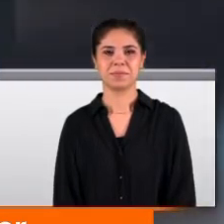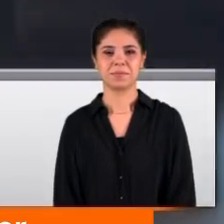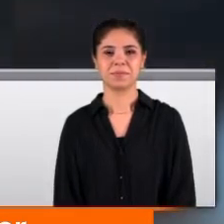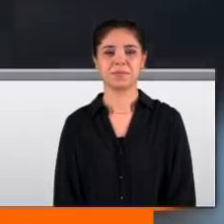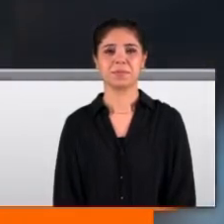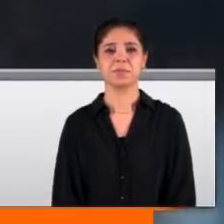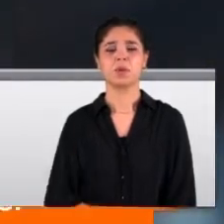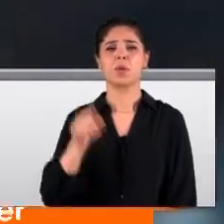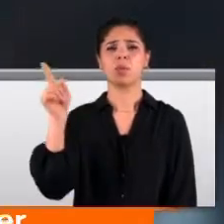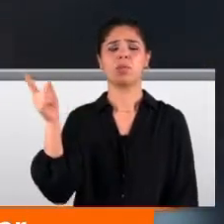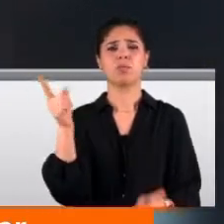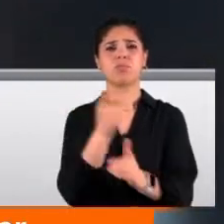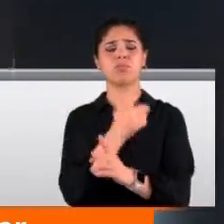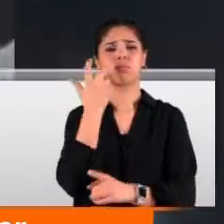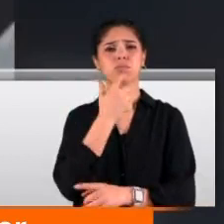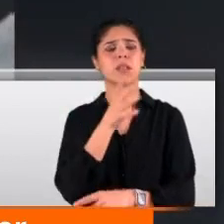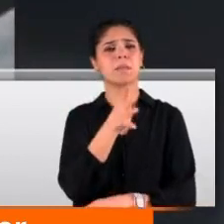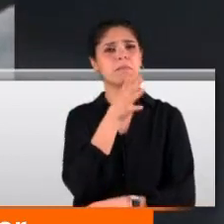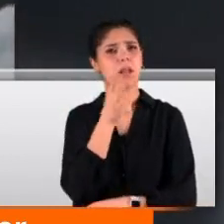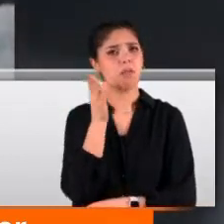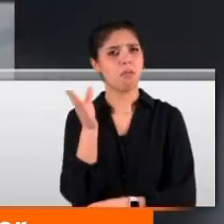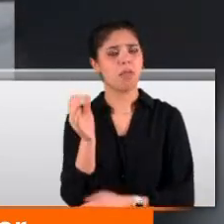Mozart'tan Türk Marşı,